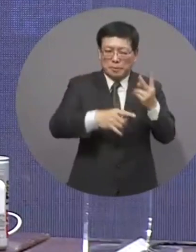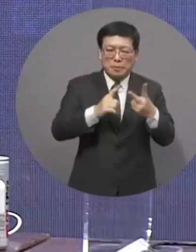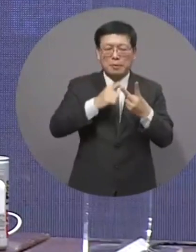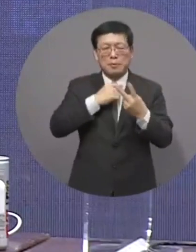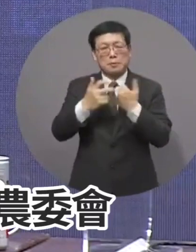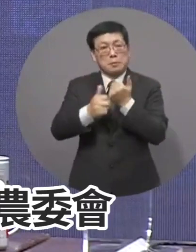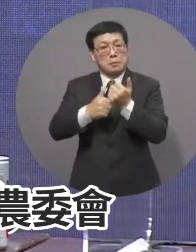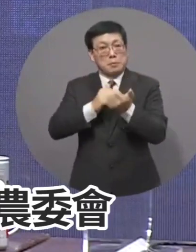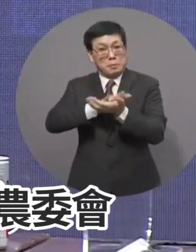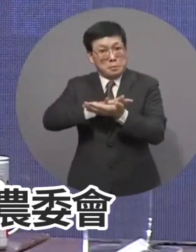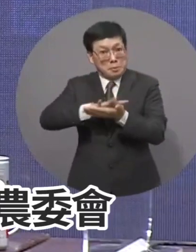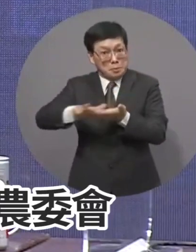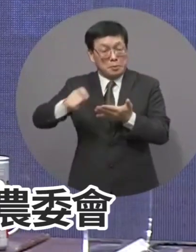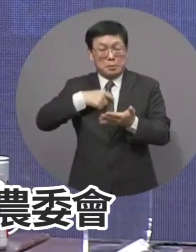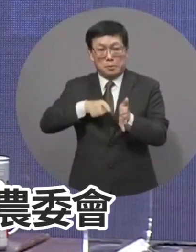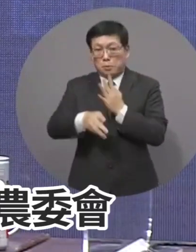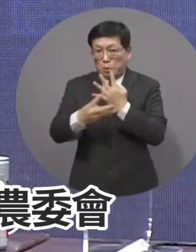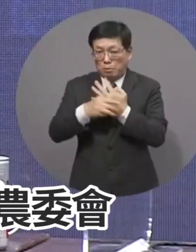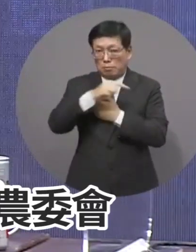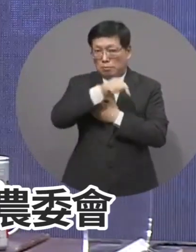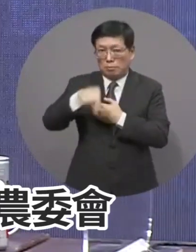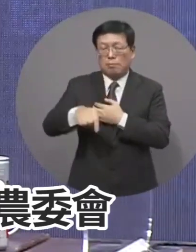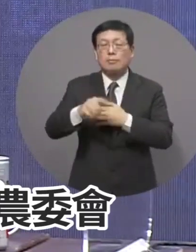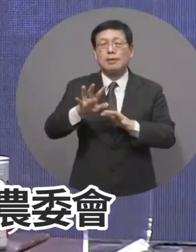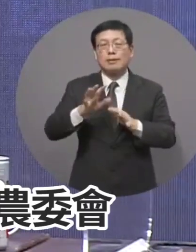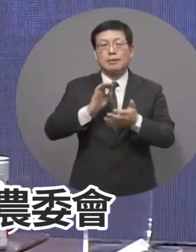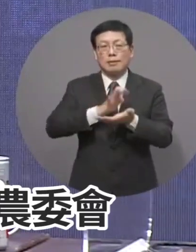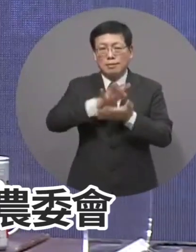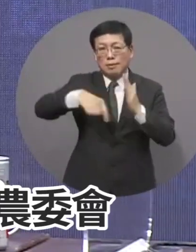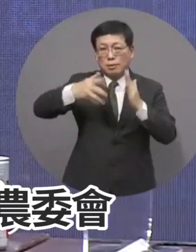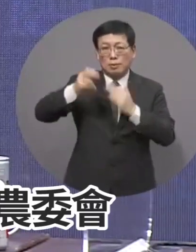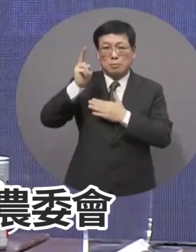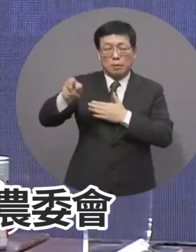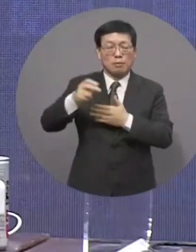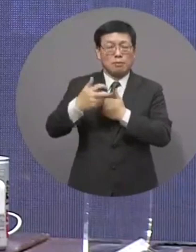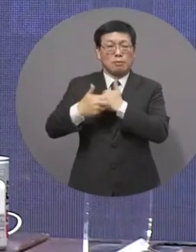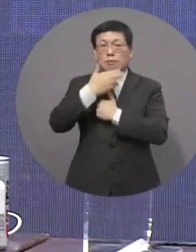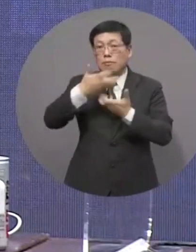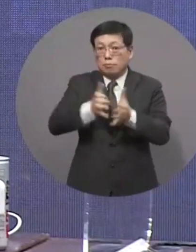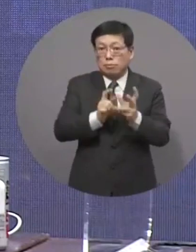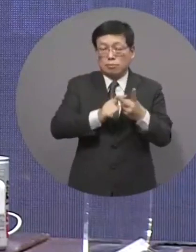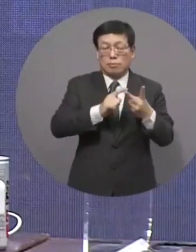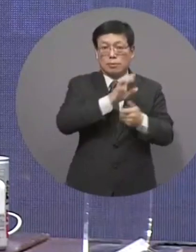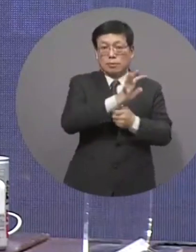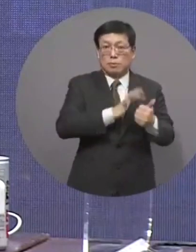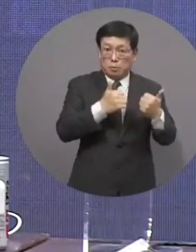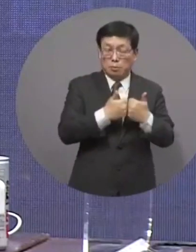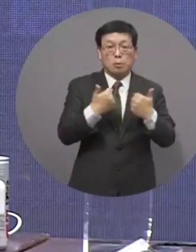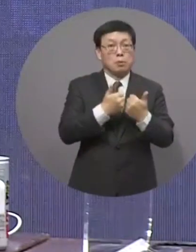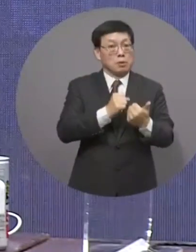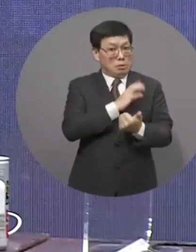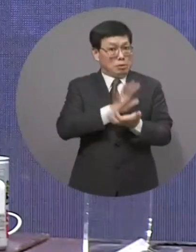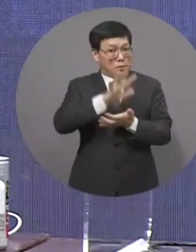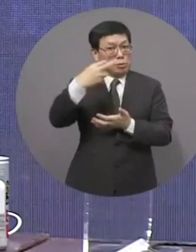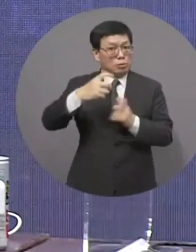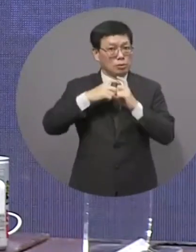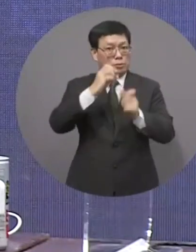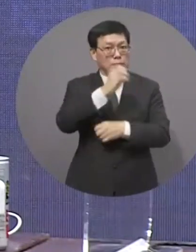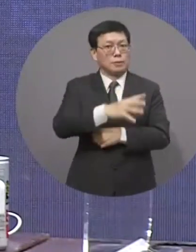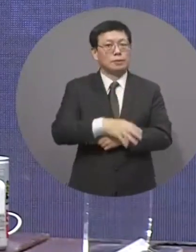专业的范畴。那这部分院长最后也请卫福部跟农委会于会后做回应。那我们要强